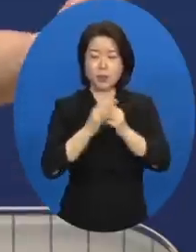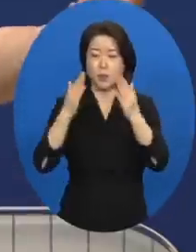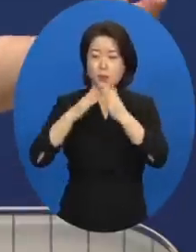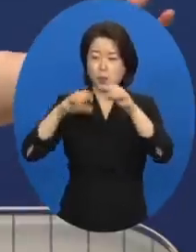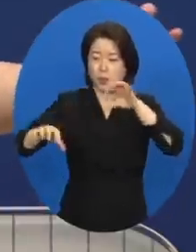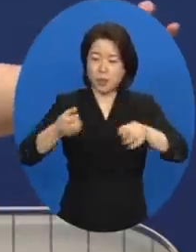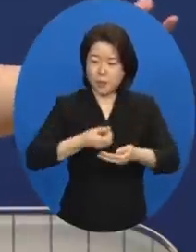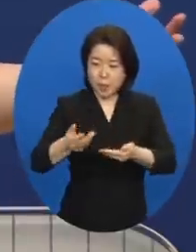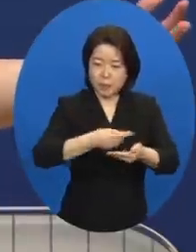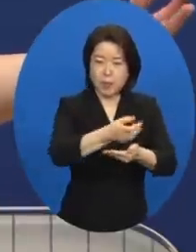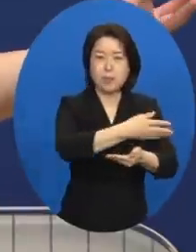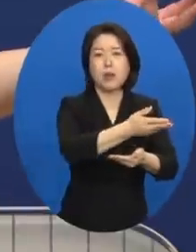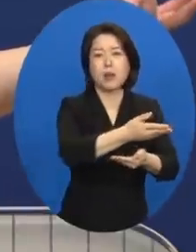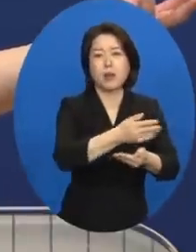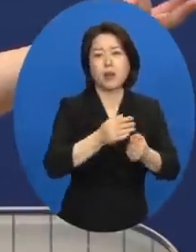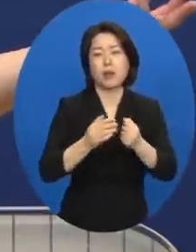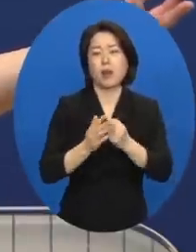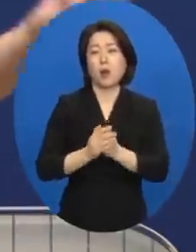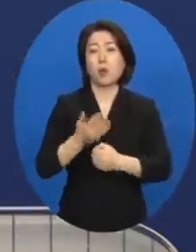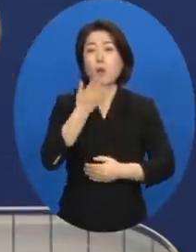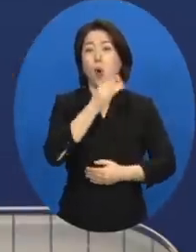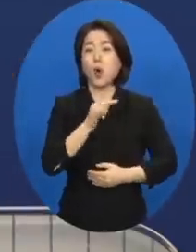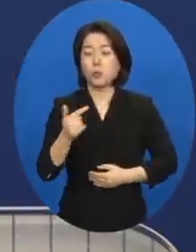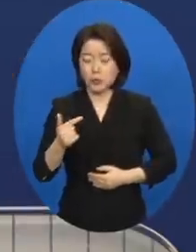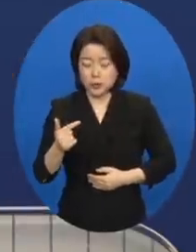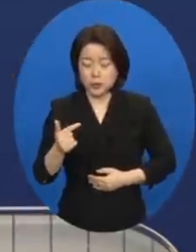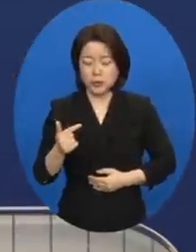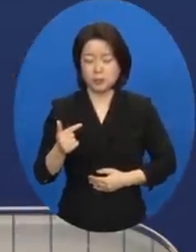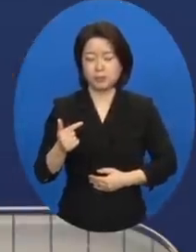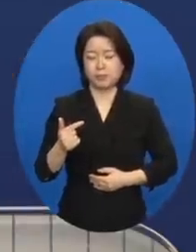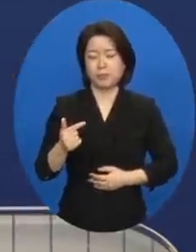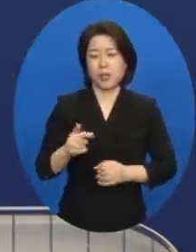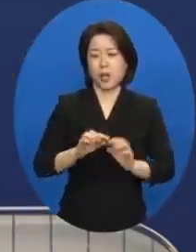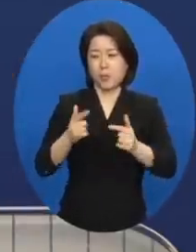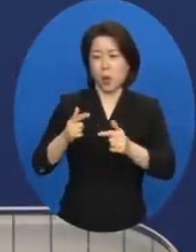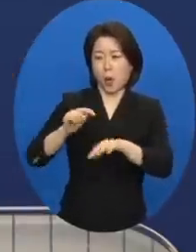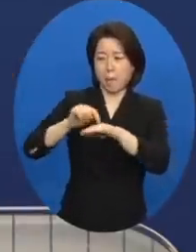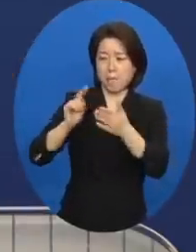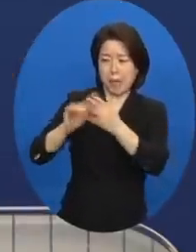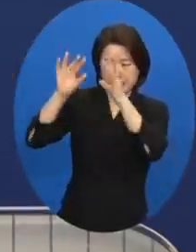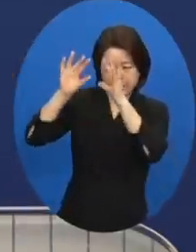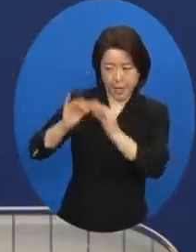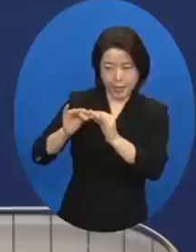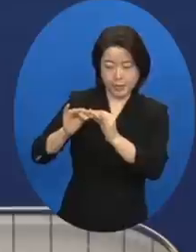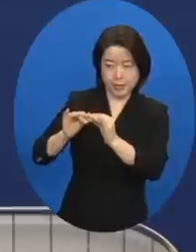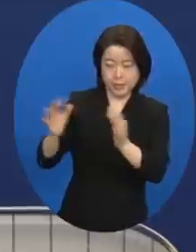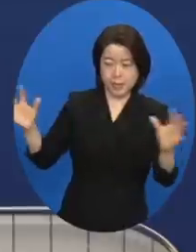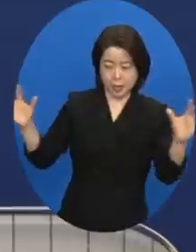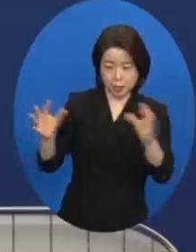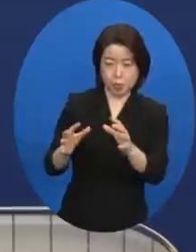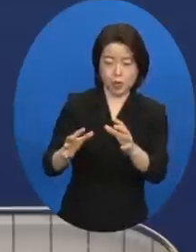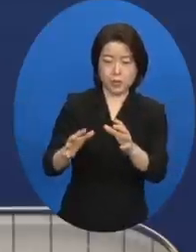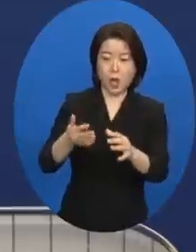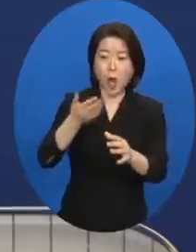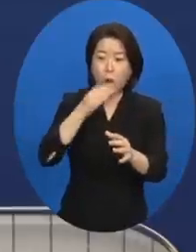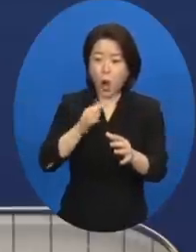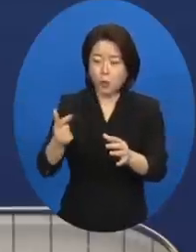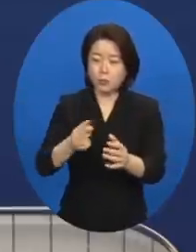음식 나름대로 마음 맞는 사람끼리 준비해서